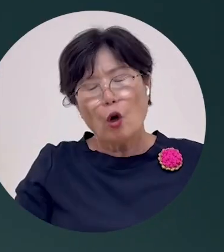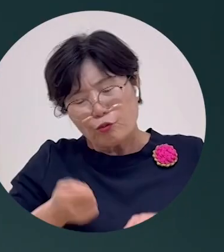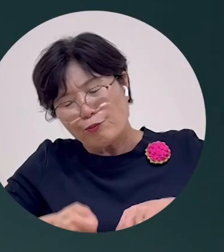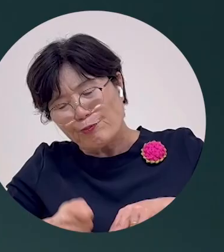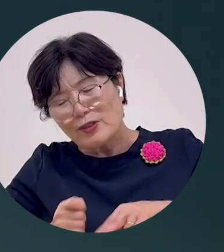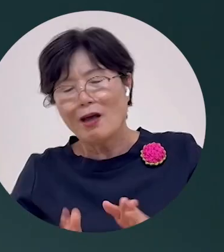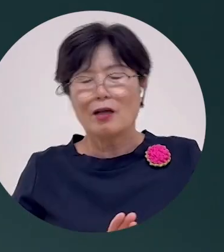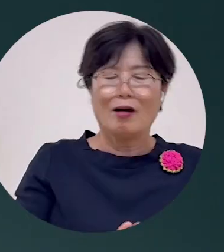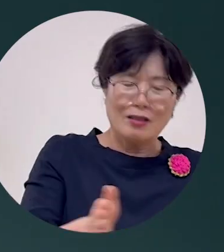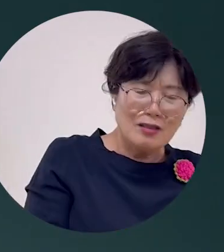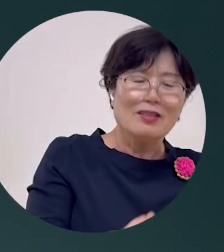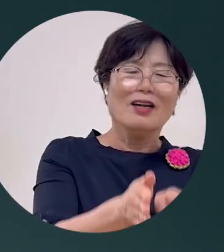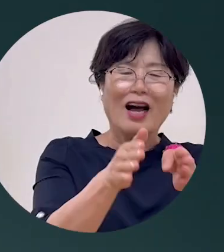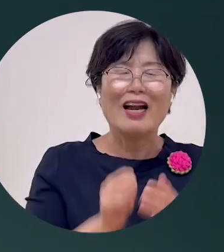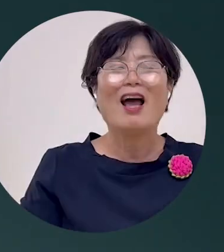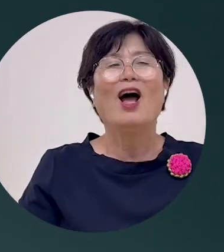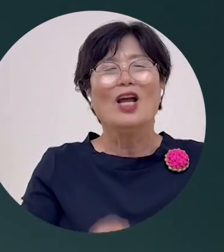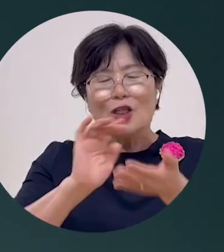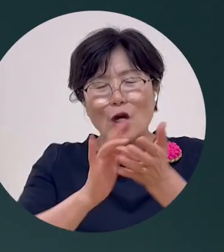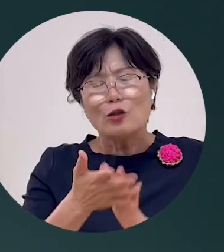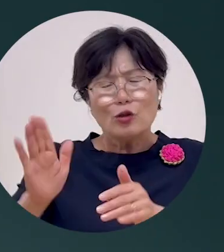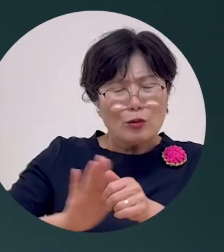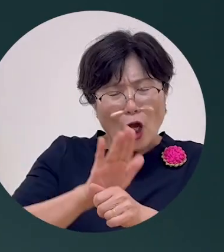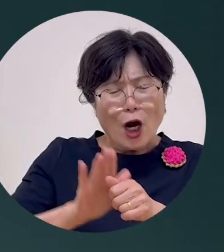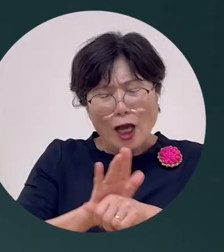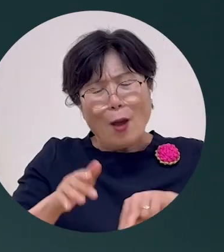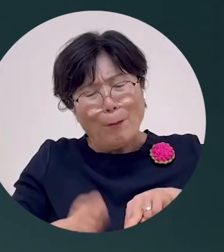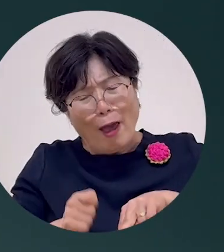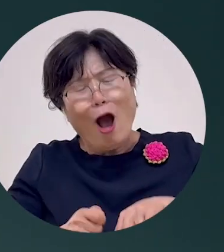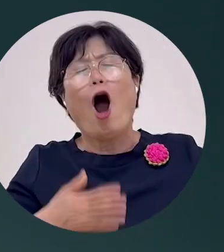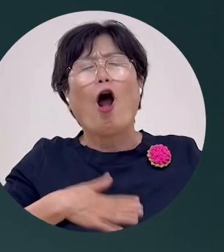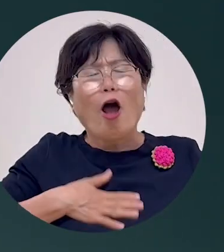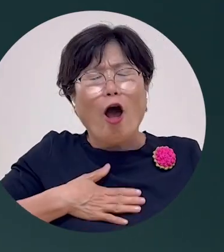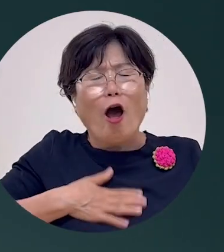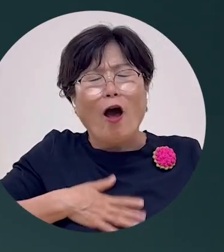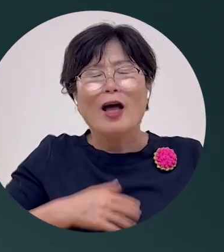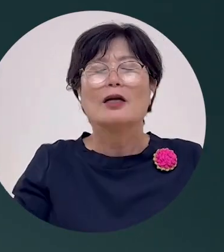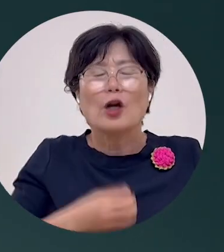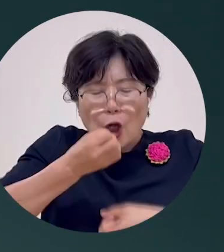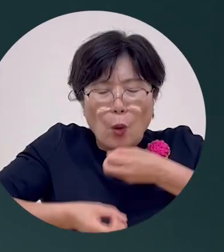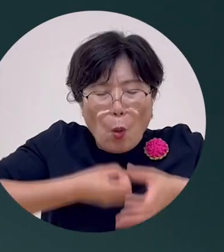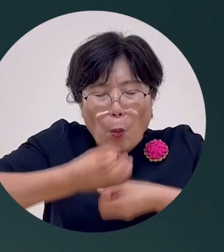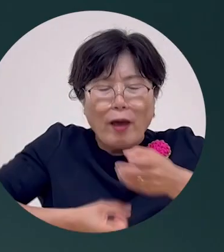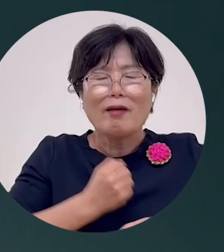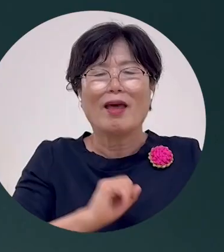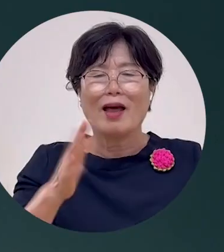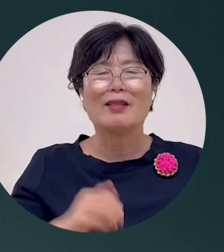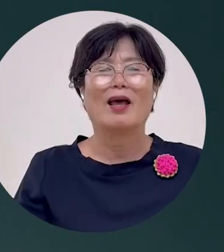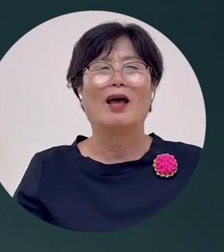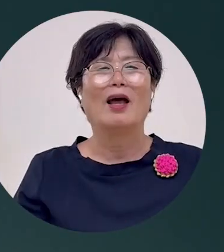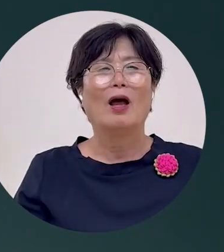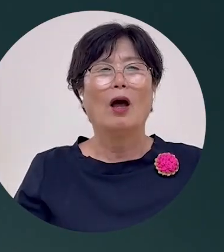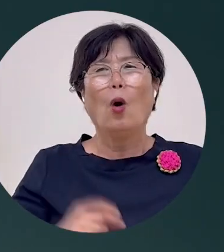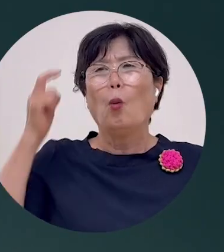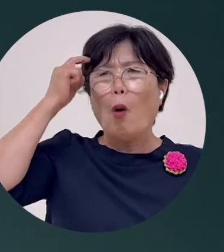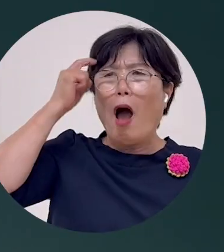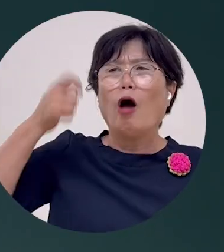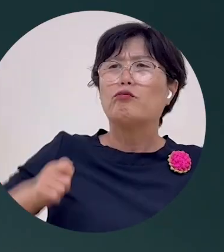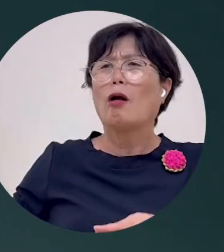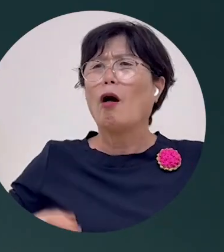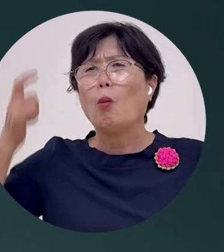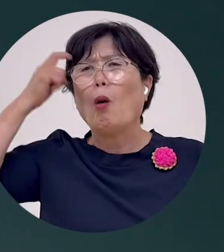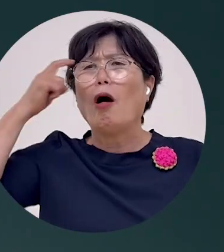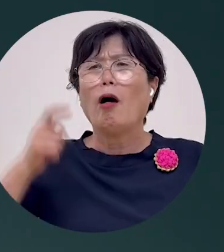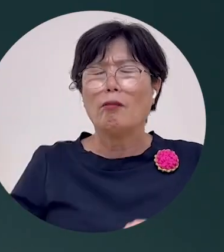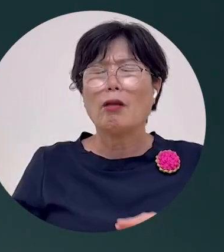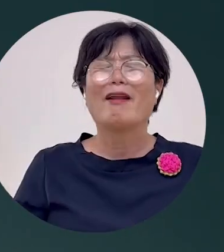때리시네? 예수님이 사랑의 매를 때리시네? 이렇게 고백을 해야죠. 왜 때려?